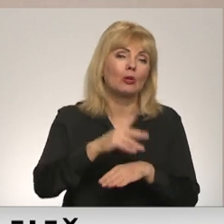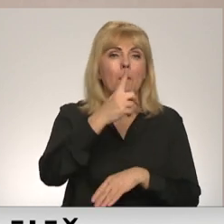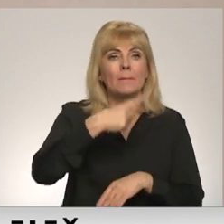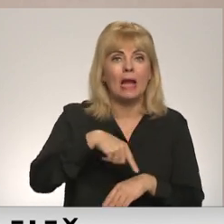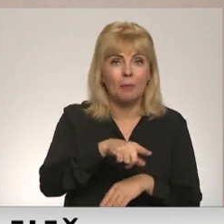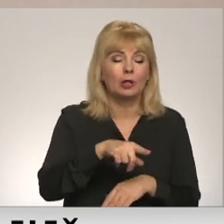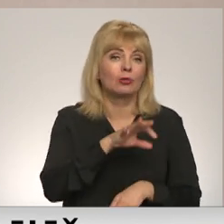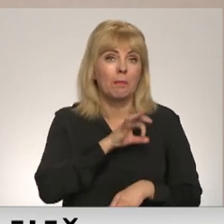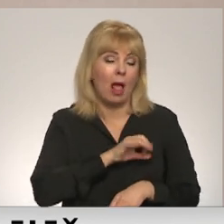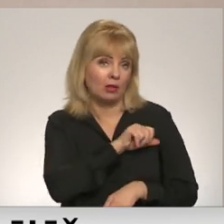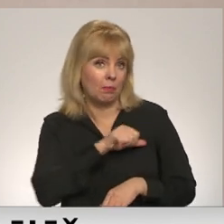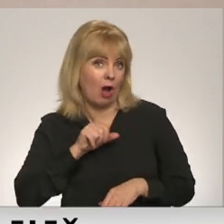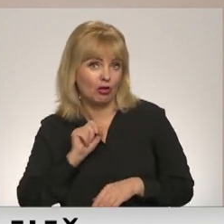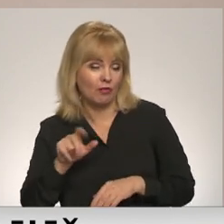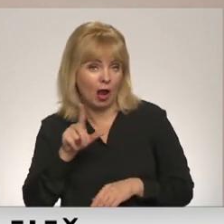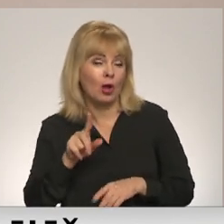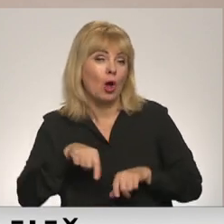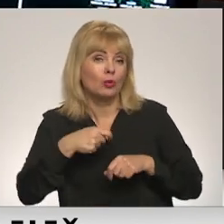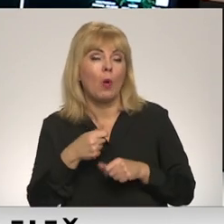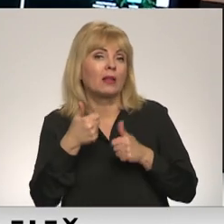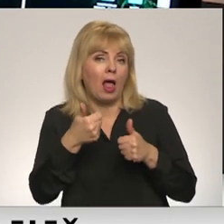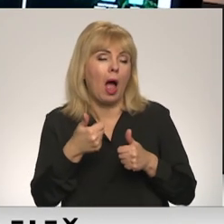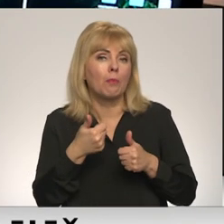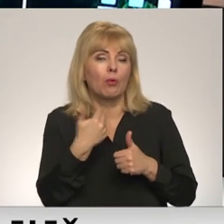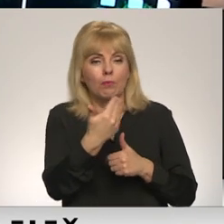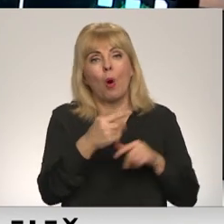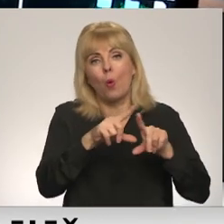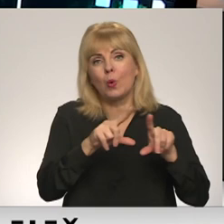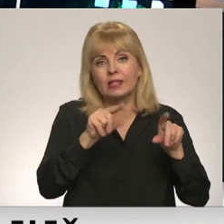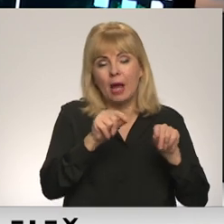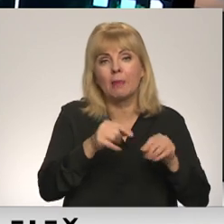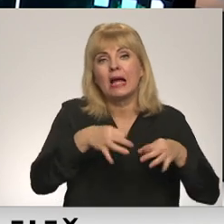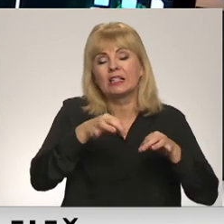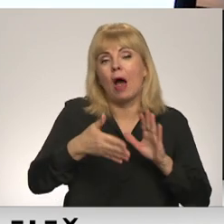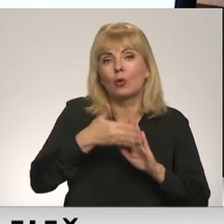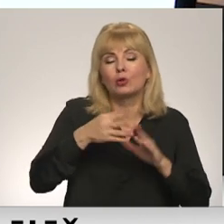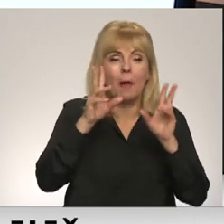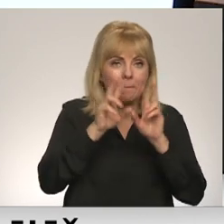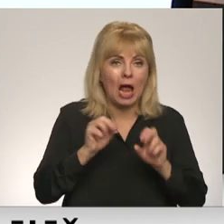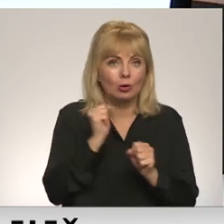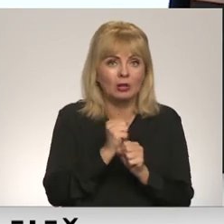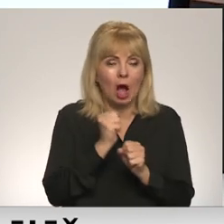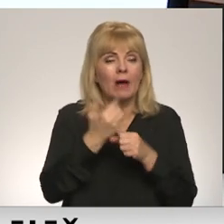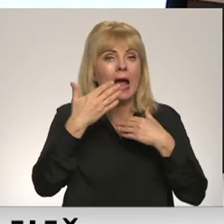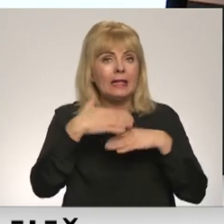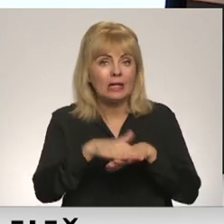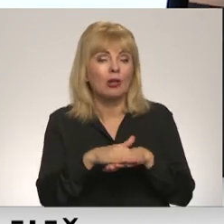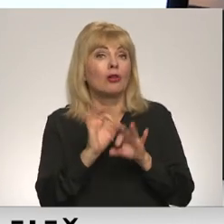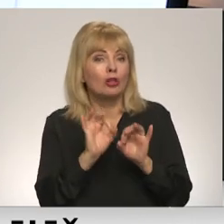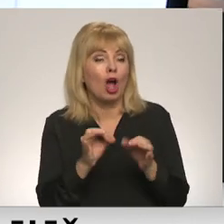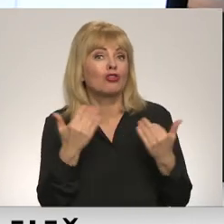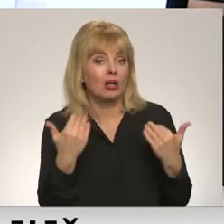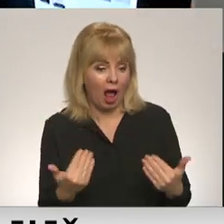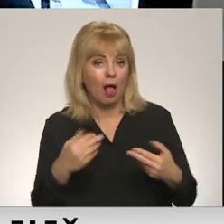un arī pelnīt paši vairāk un dot pienesumu uzņēmumiem. Tāpat svarīgi uzlabot pētniecisko darbu, integrējot to reālu